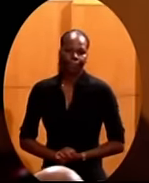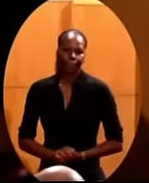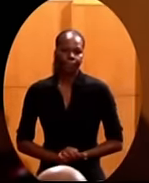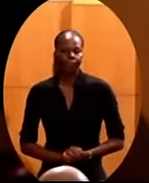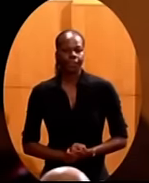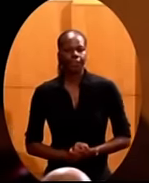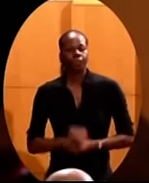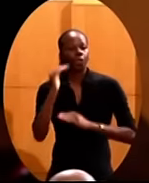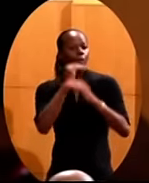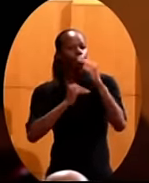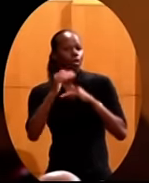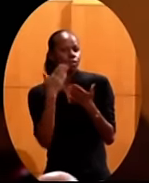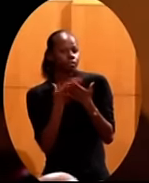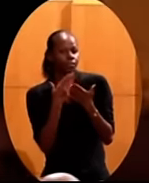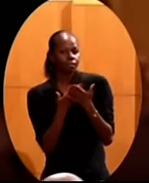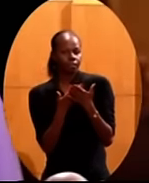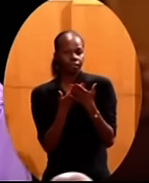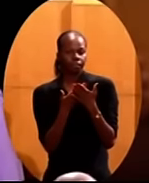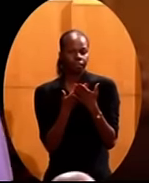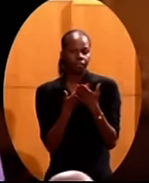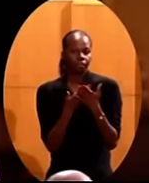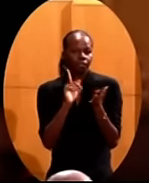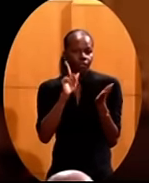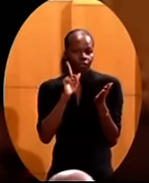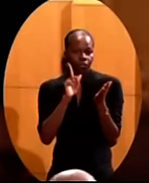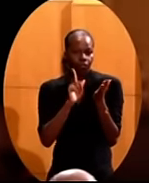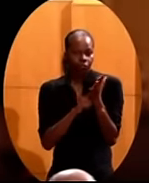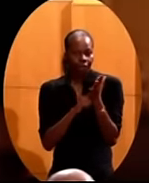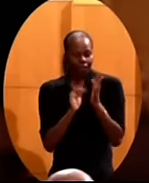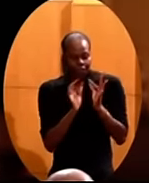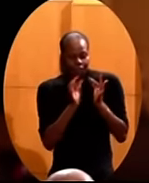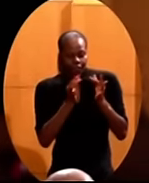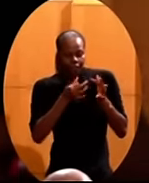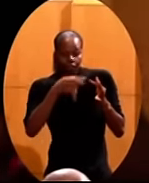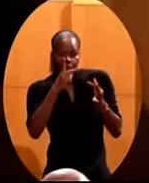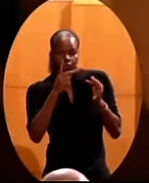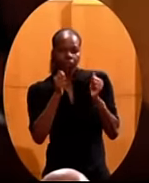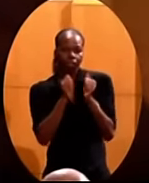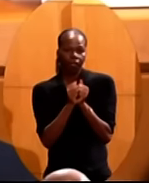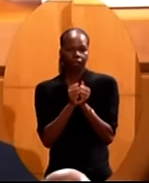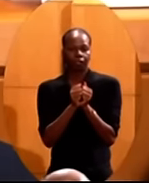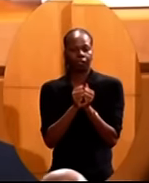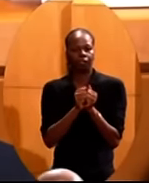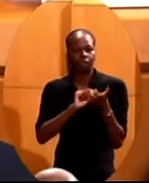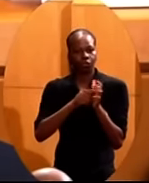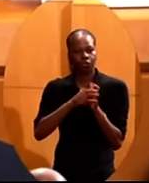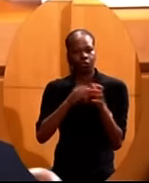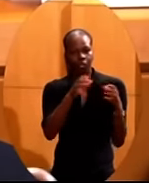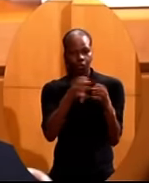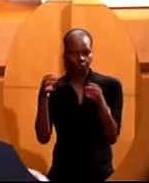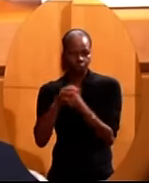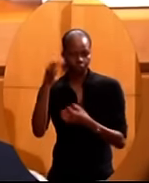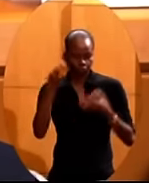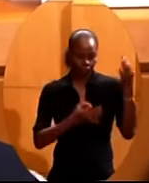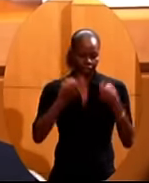ce plan devrait nécessairement être travaillé avec les instances judiciaires et les instances